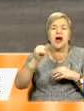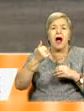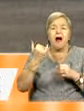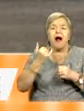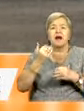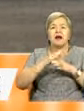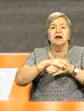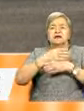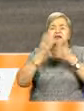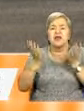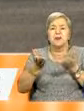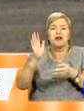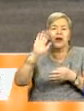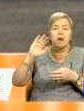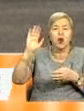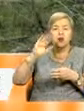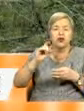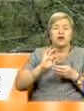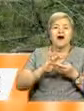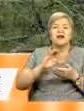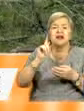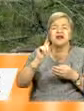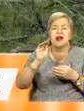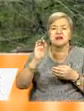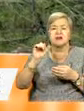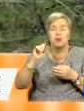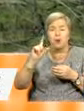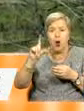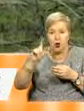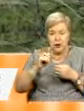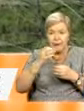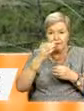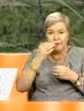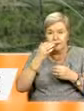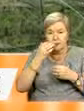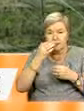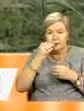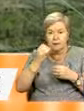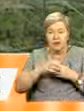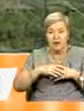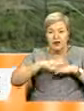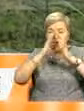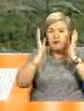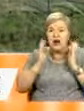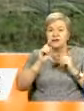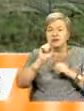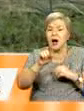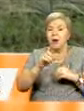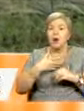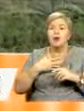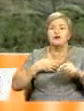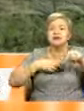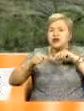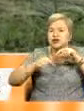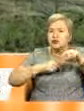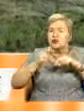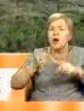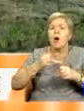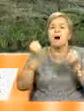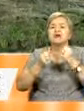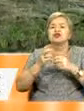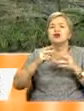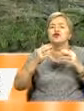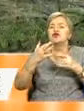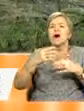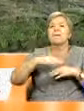o parte a Republicii Moldova de cealaltă parte din regiunea transnistreană. De dimineață aici era un flux mare de mașini care